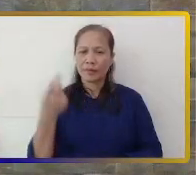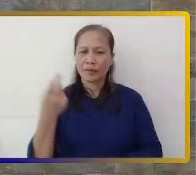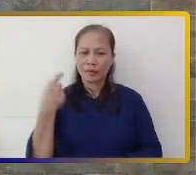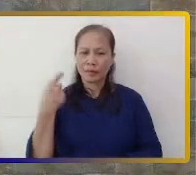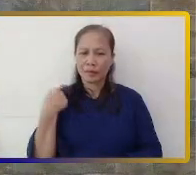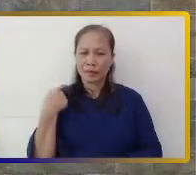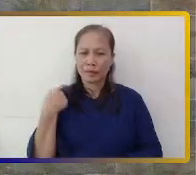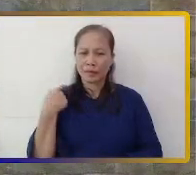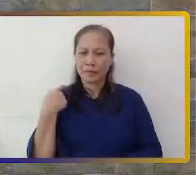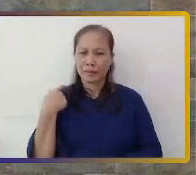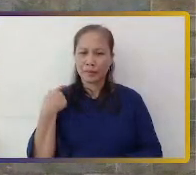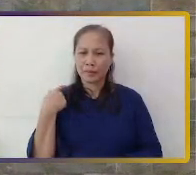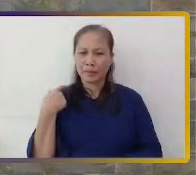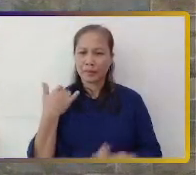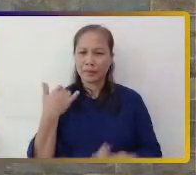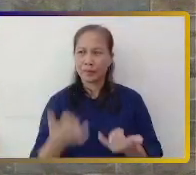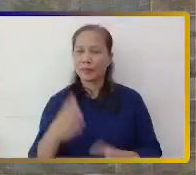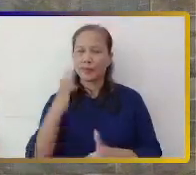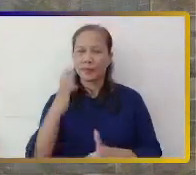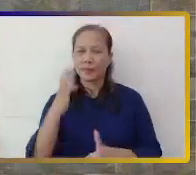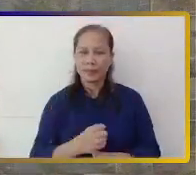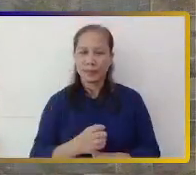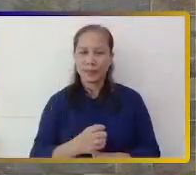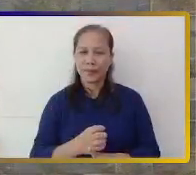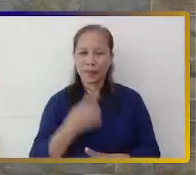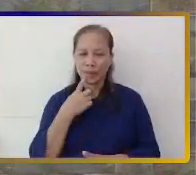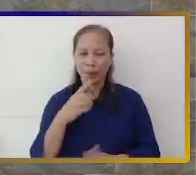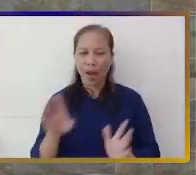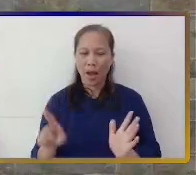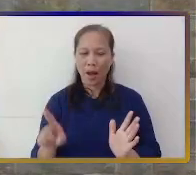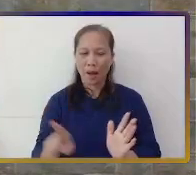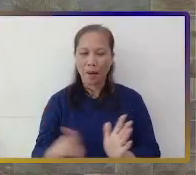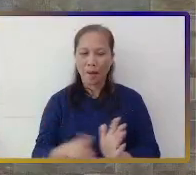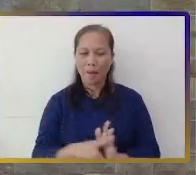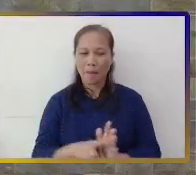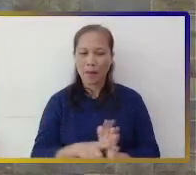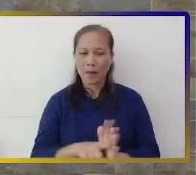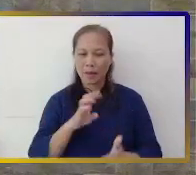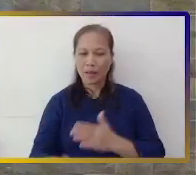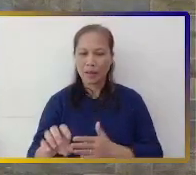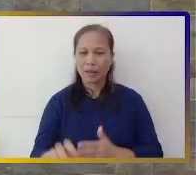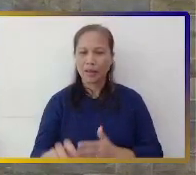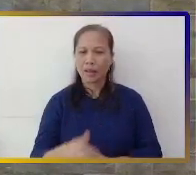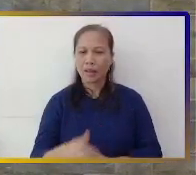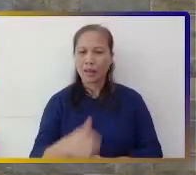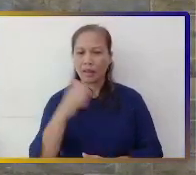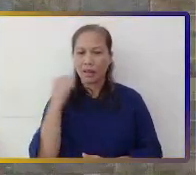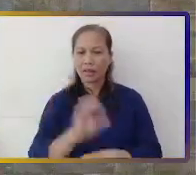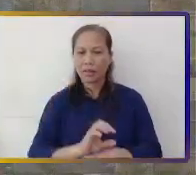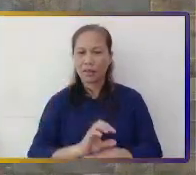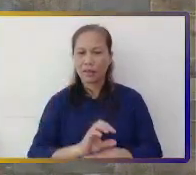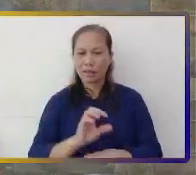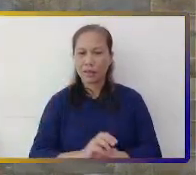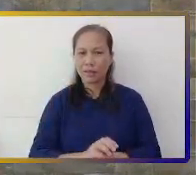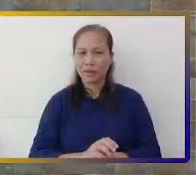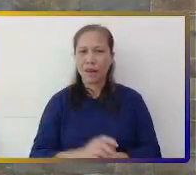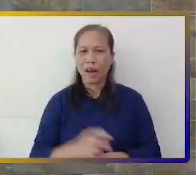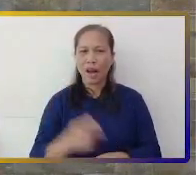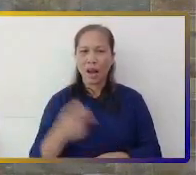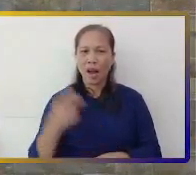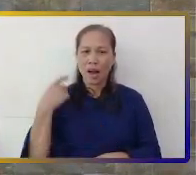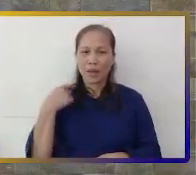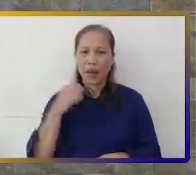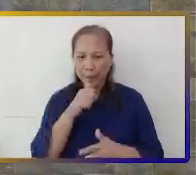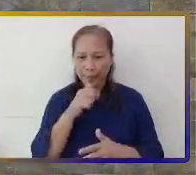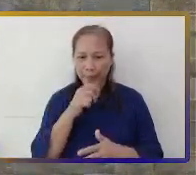na bawal pumasok yung ganito tanging yung mga prang yung nakapasok sa ganito y si sa sa altar na iyon sa nakakalapit lahat po yan ay